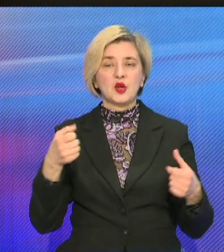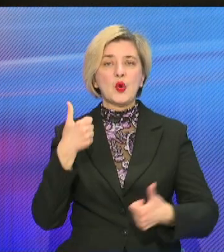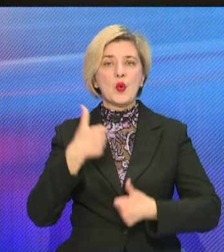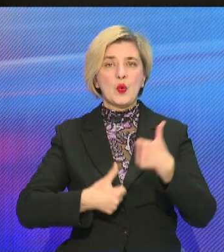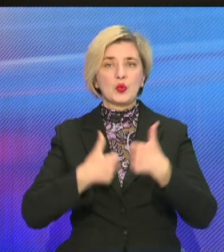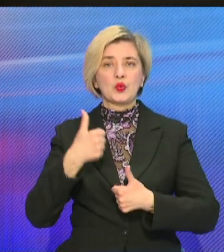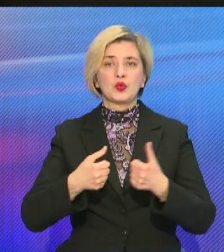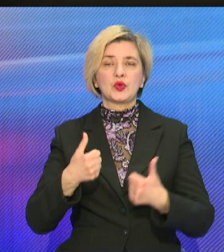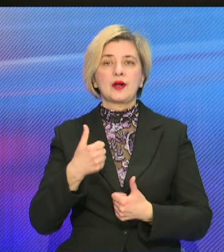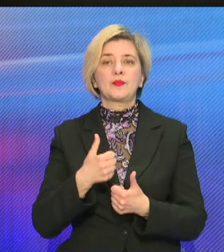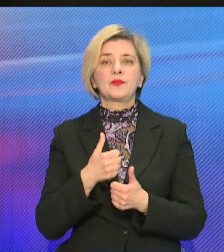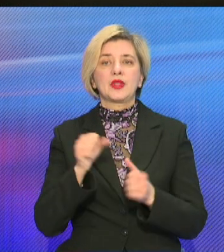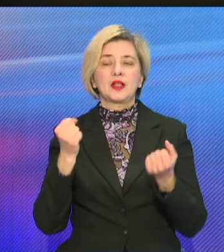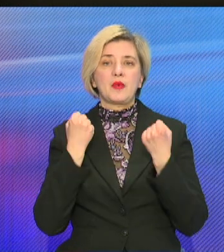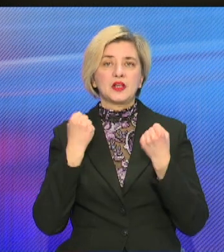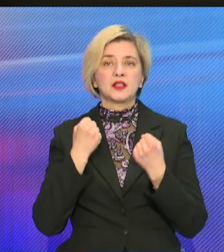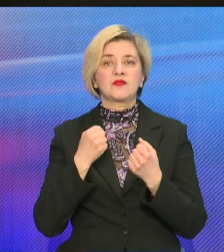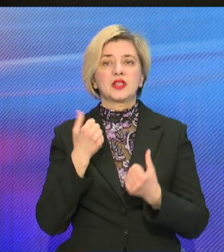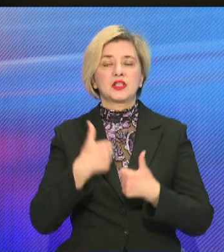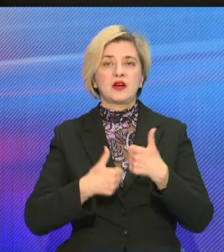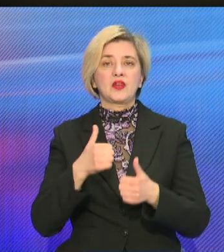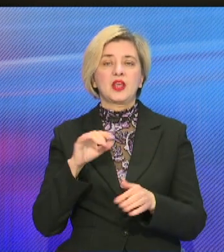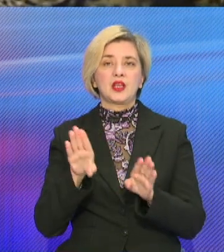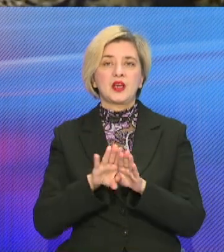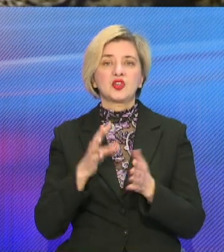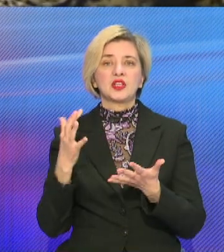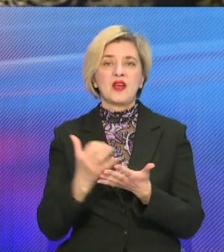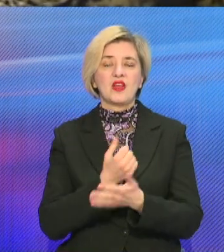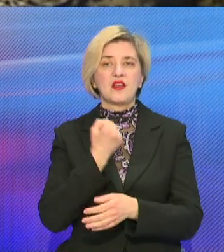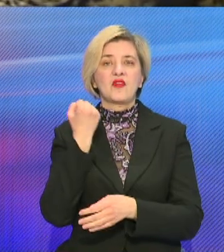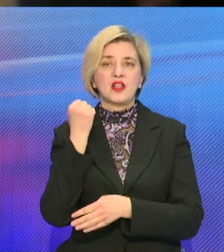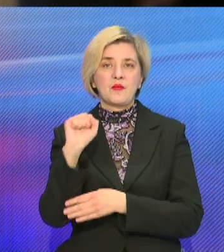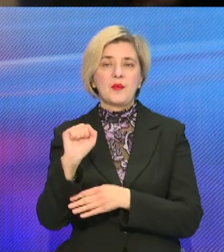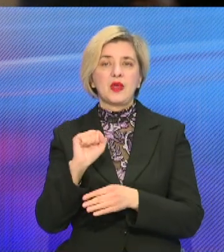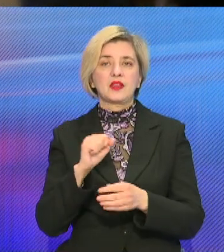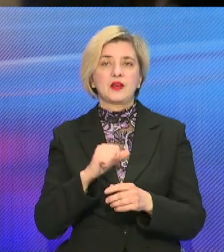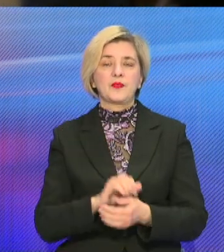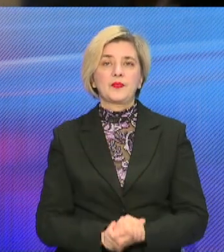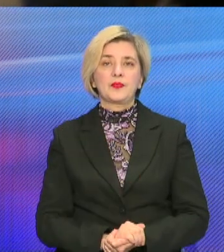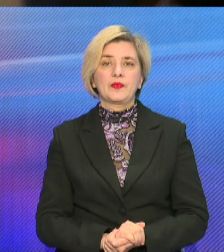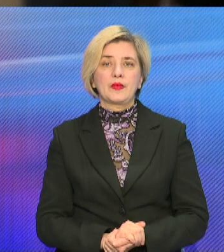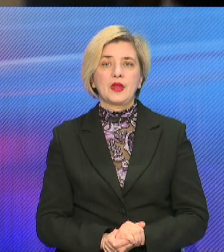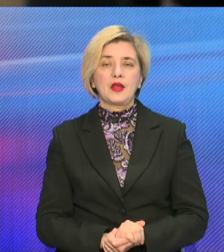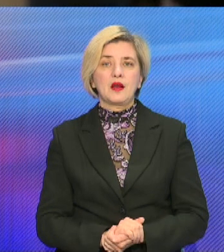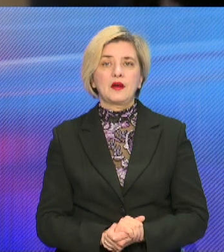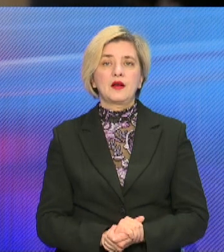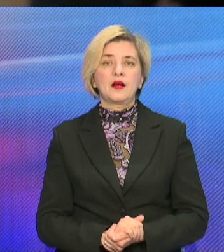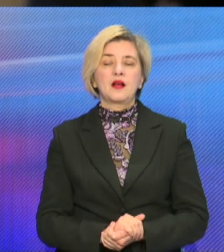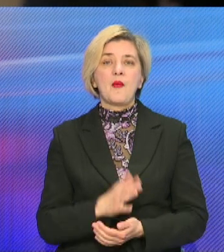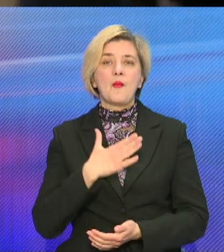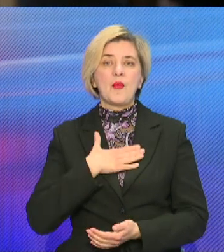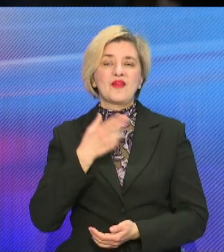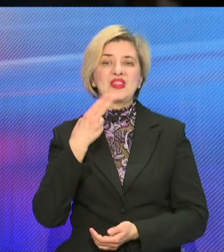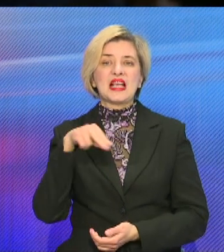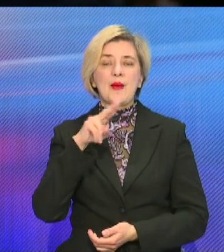споборництвах, завоєвані перемоги командами і особисті важкі досягнення. Ми в декабрі